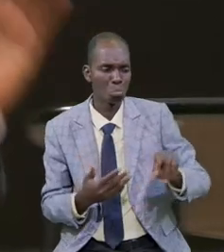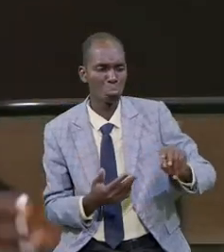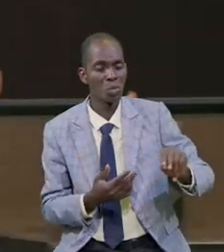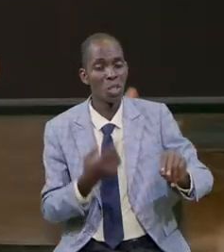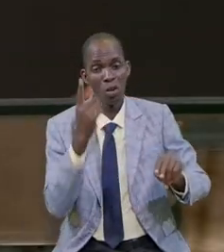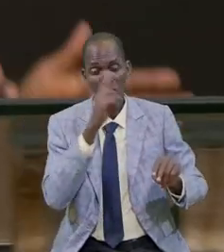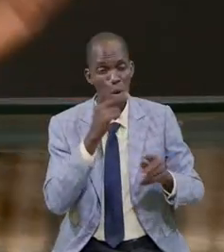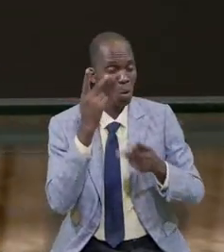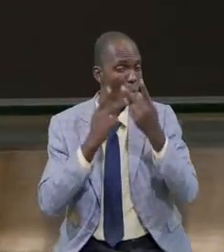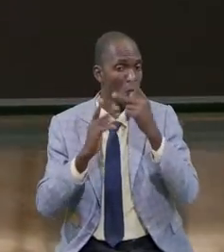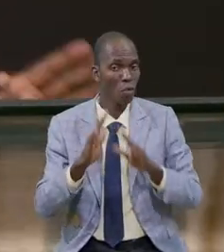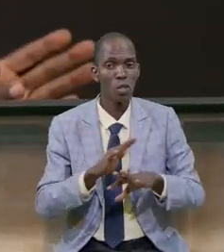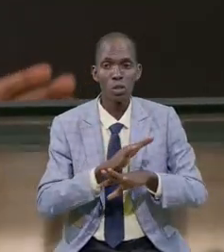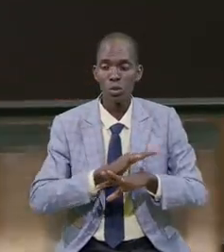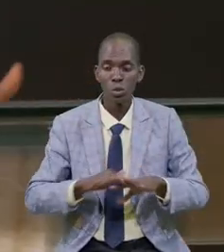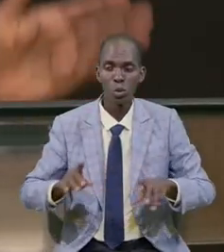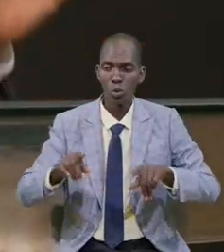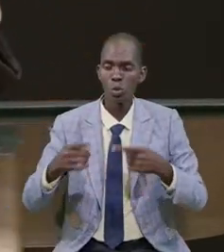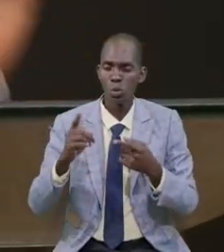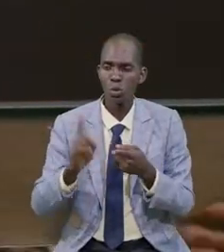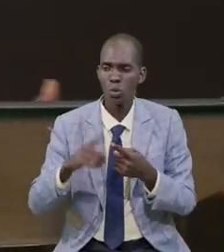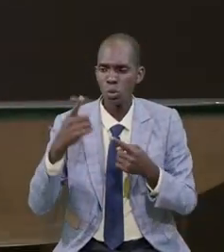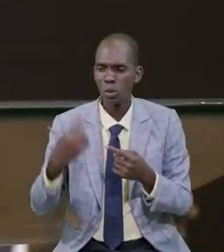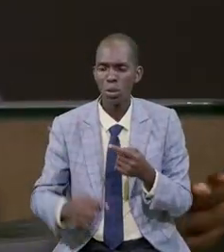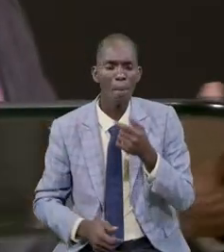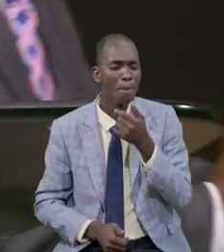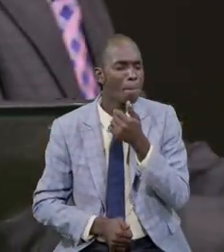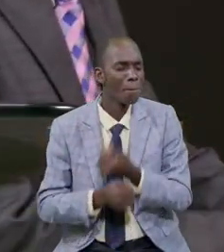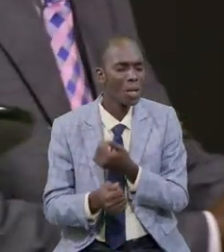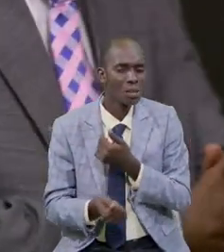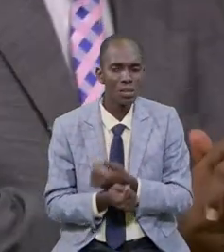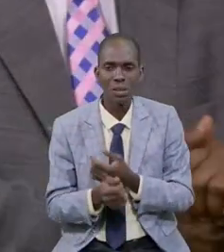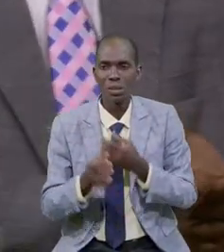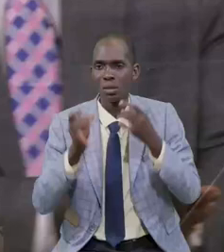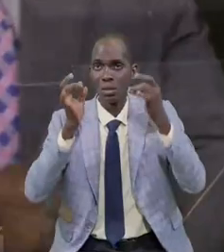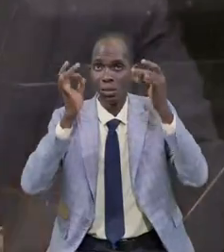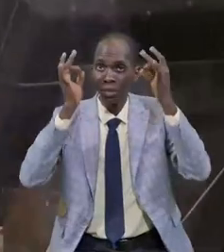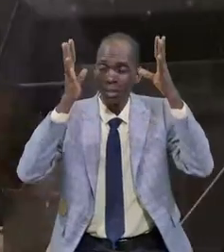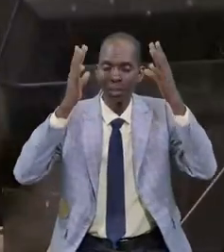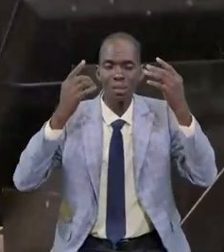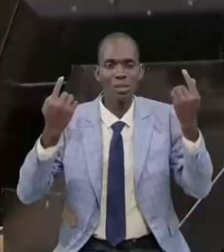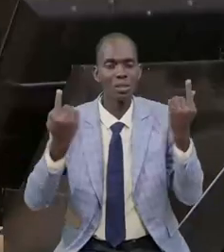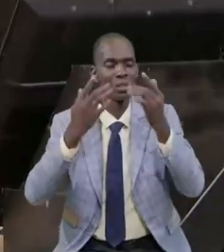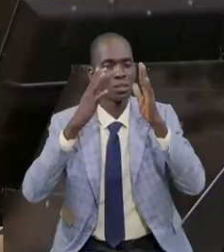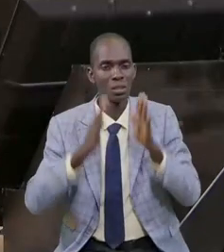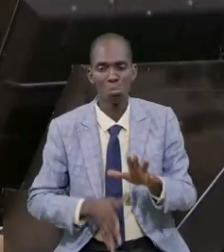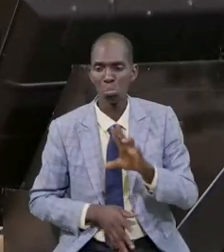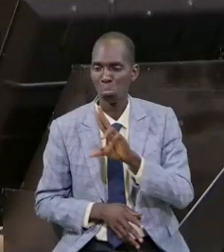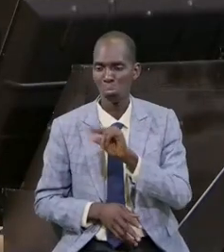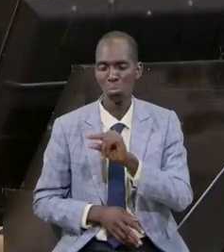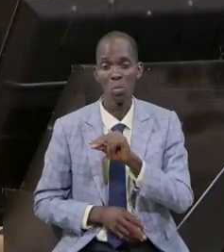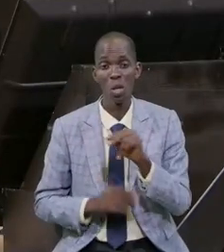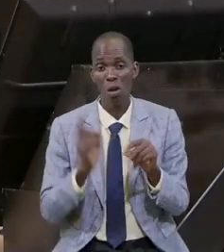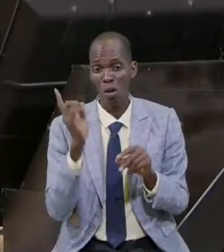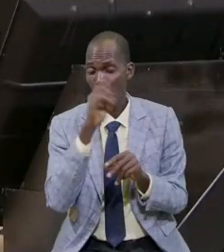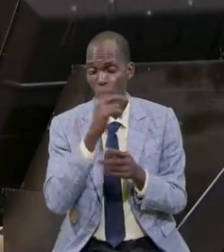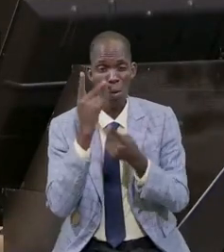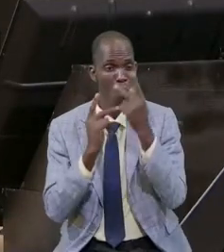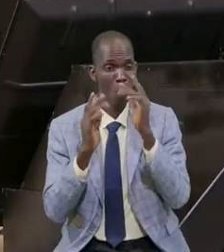pas vers les pécheurs dépravés, terribles, horribles, mais ils vont